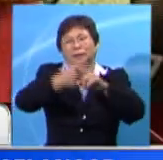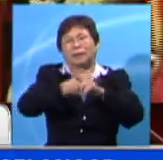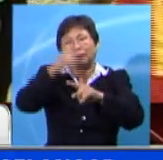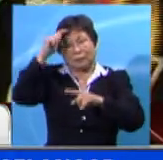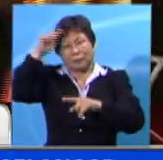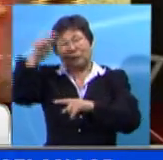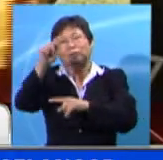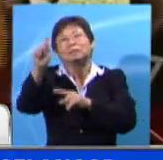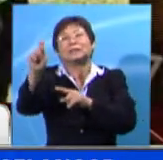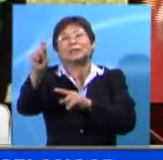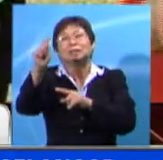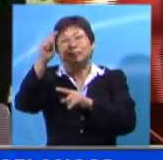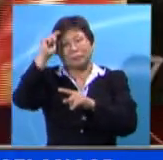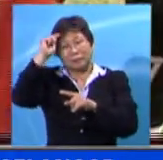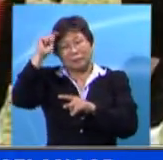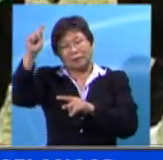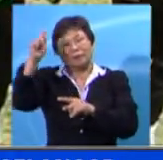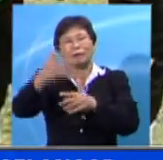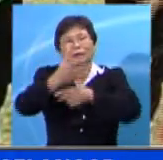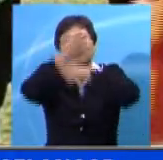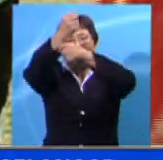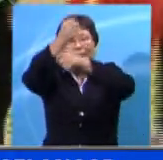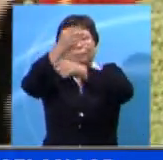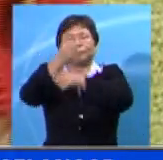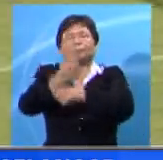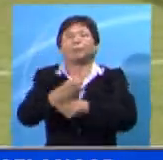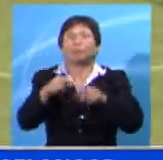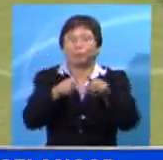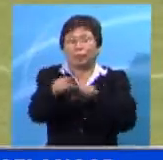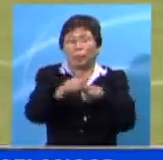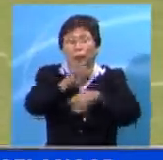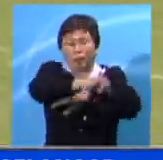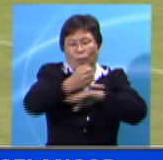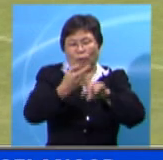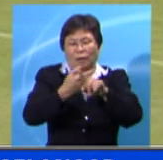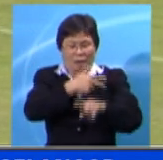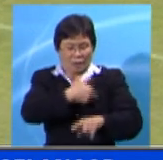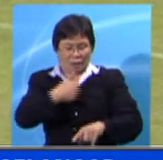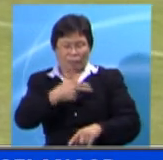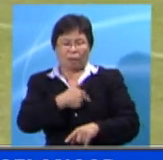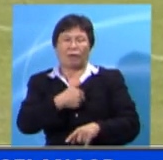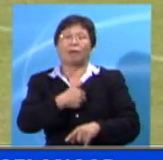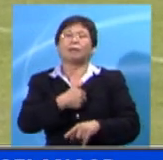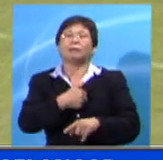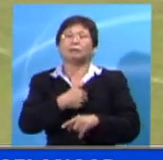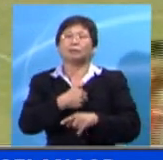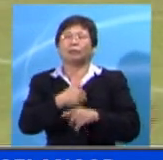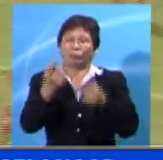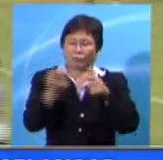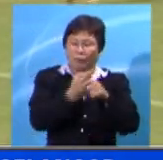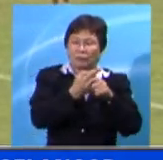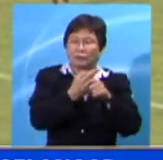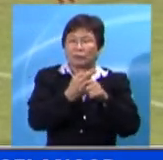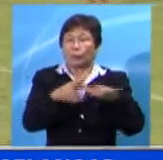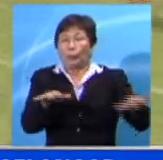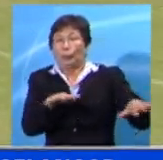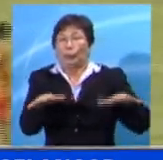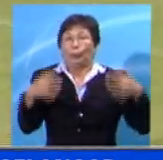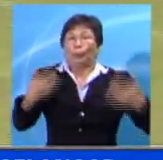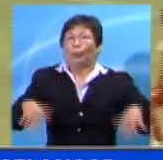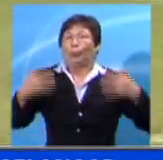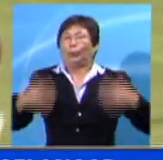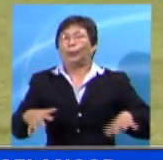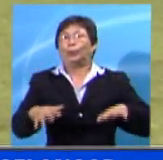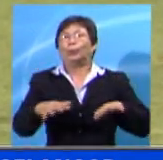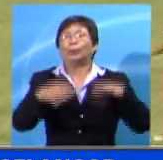t team untuk mencari kemenangan sulung penyerang import dari Indonesia Patrick wangai terlebih dahulu menggegarkan stadium Sultan